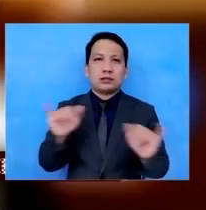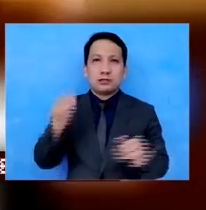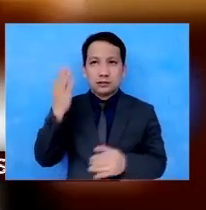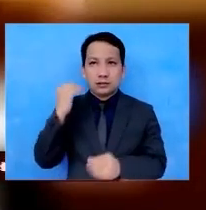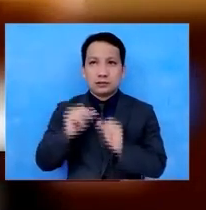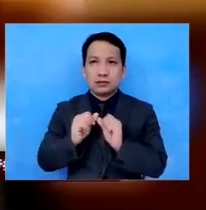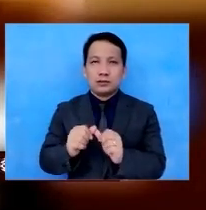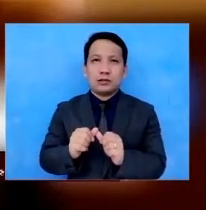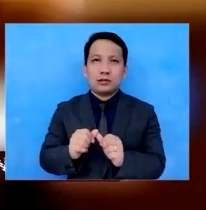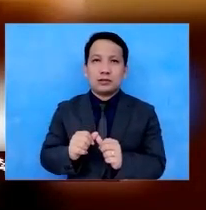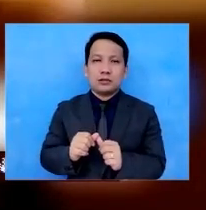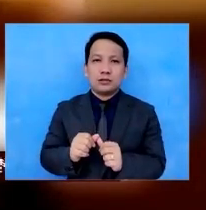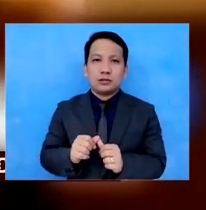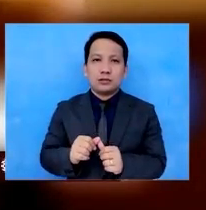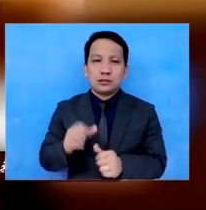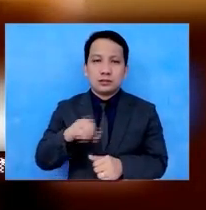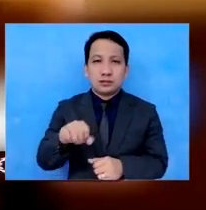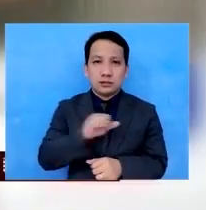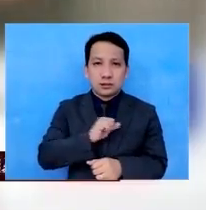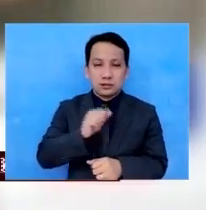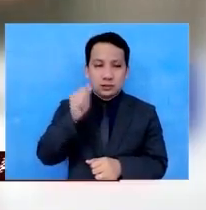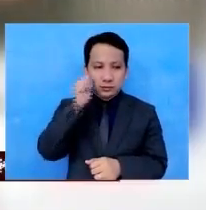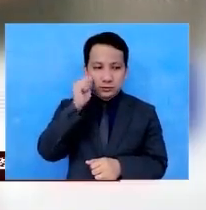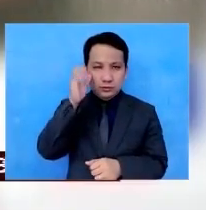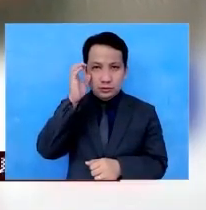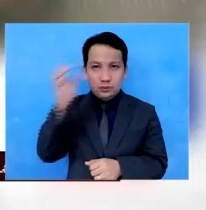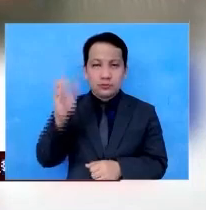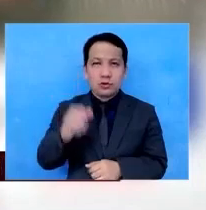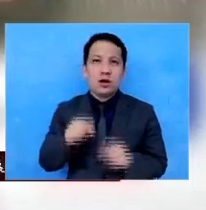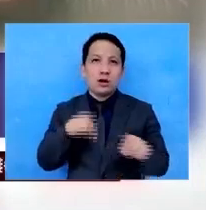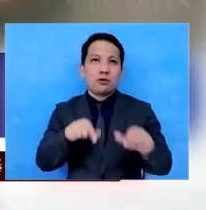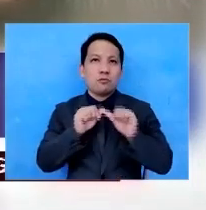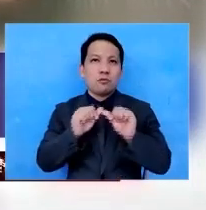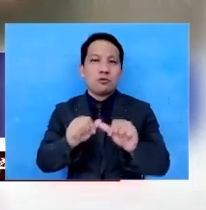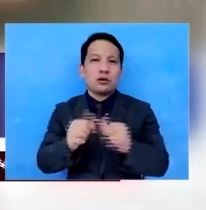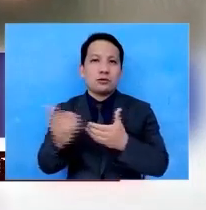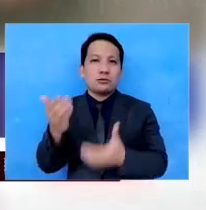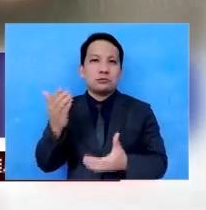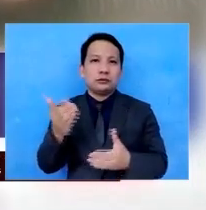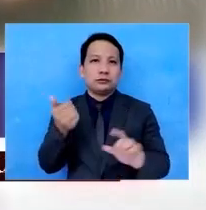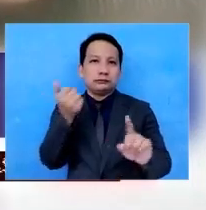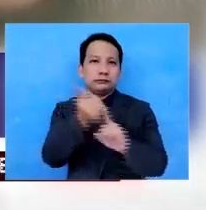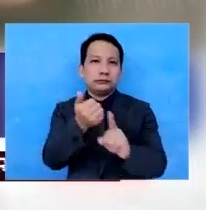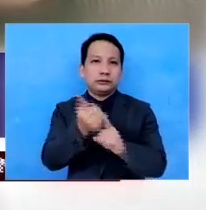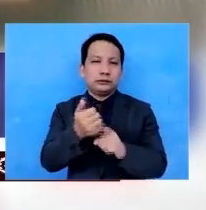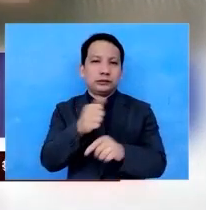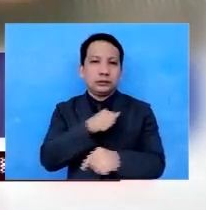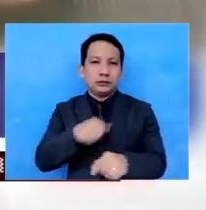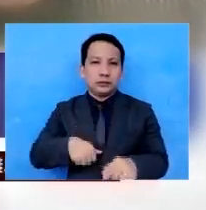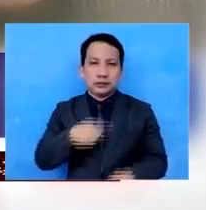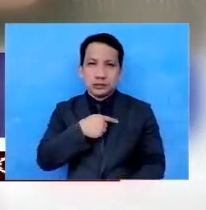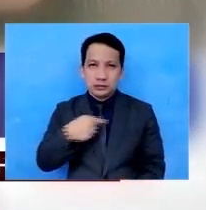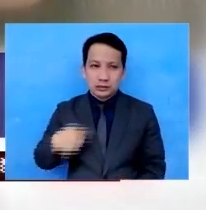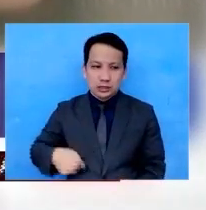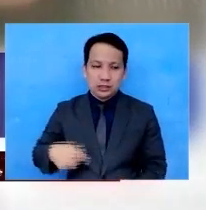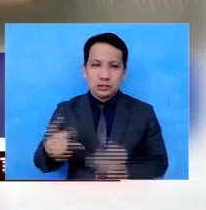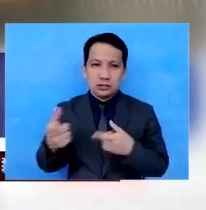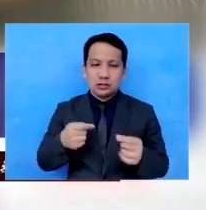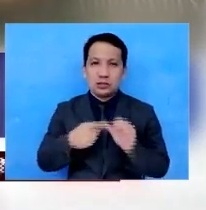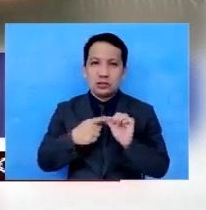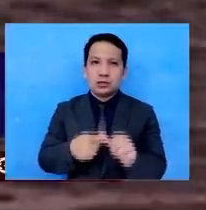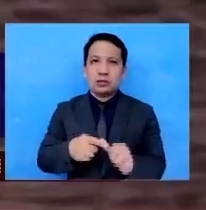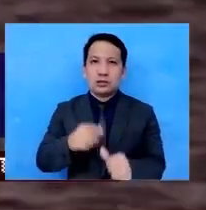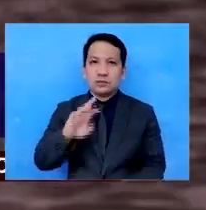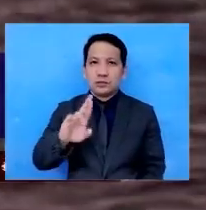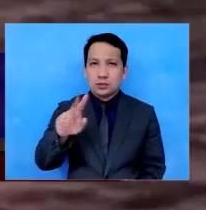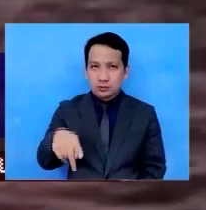Court Senior Associate Justice Antonio Carpio, may tuturing ng armed attack ang ginawa ng China sa mga sakay ng BRP